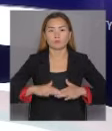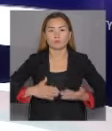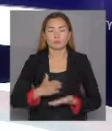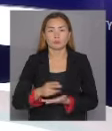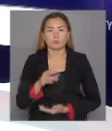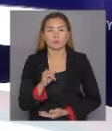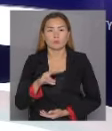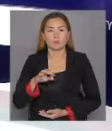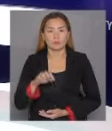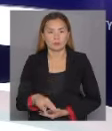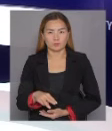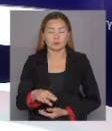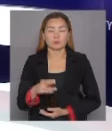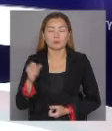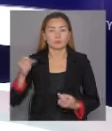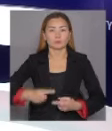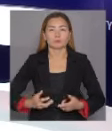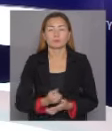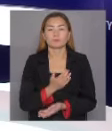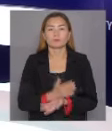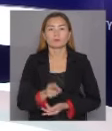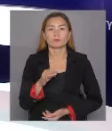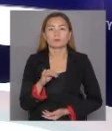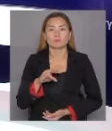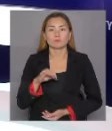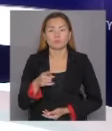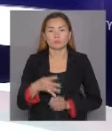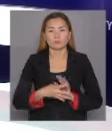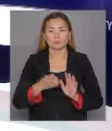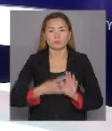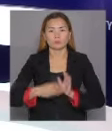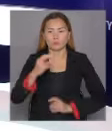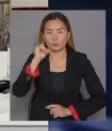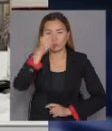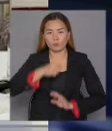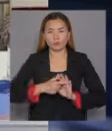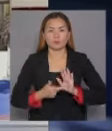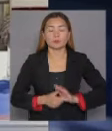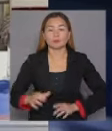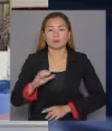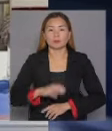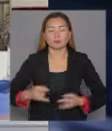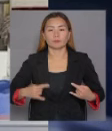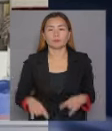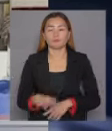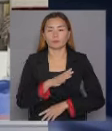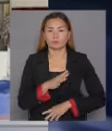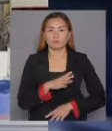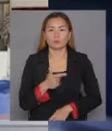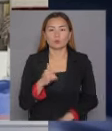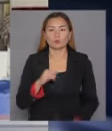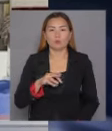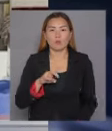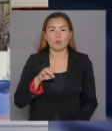Дәулет Жамаубайұлы Кәрібек лайық деп танылды. Дәулет Кәрібек 1993 жылы 12 қыркүйекте дүниеге келген. Гумилев